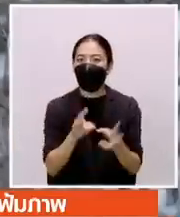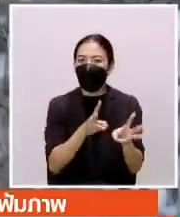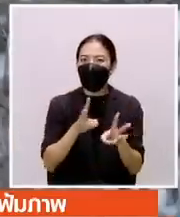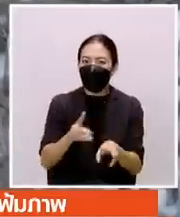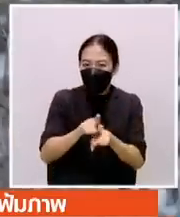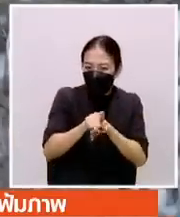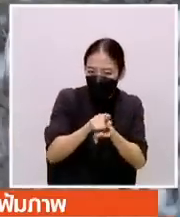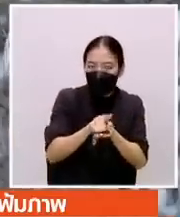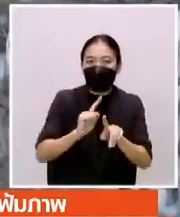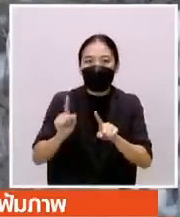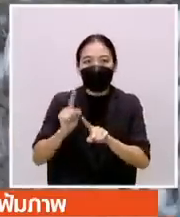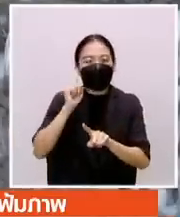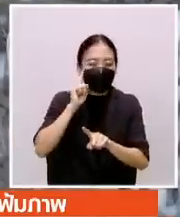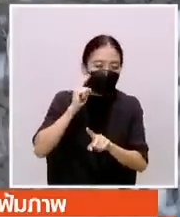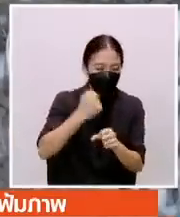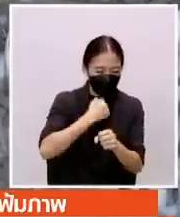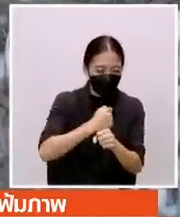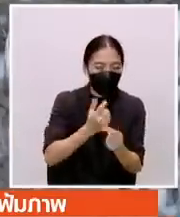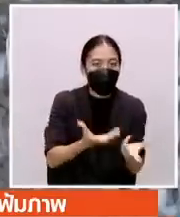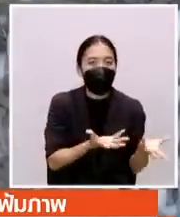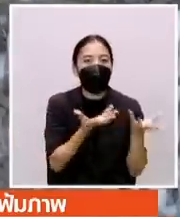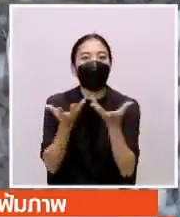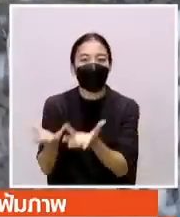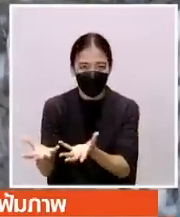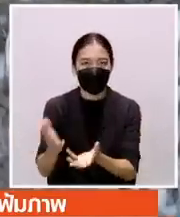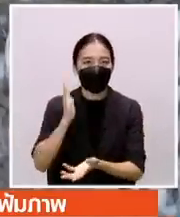ไม่กี่วันข้างหน้านี้ด้วยค่ะ